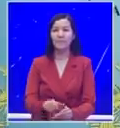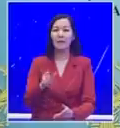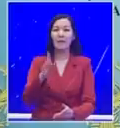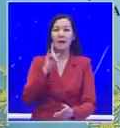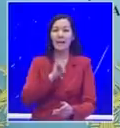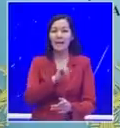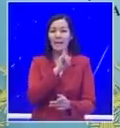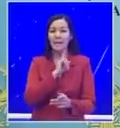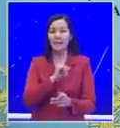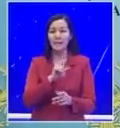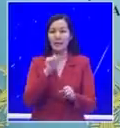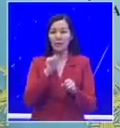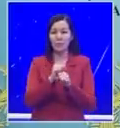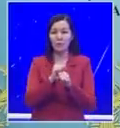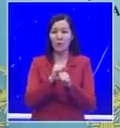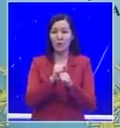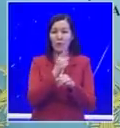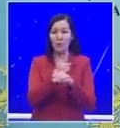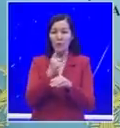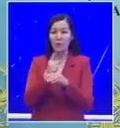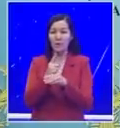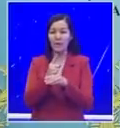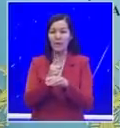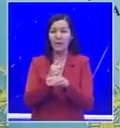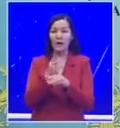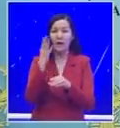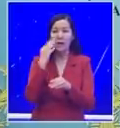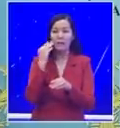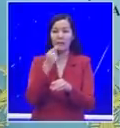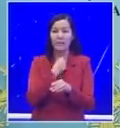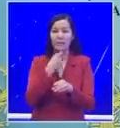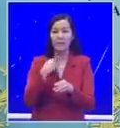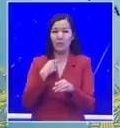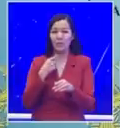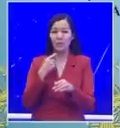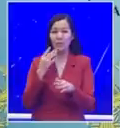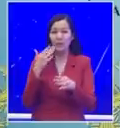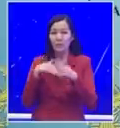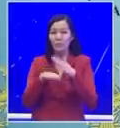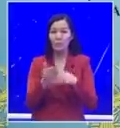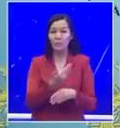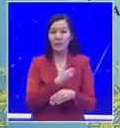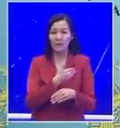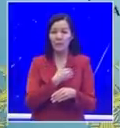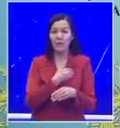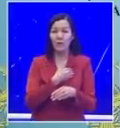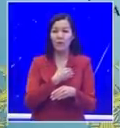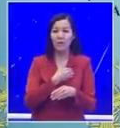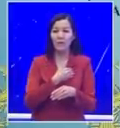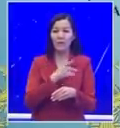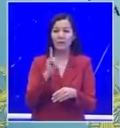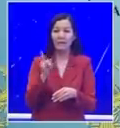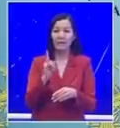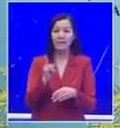Азаматшаның тосқауыл бекеттері арқылы Алматыдан Талдықорғанға өту әрекеттері сәтсіз аяқталғаннан кейін, оның жекеменшік такси